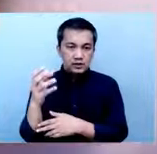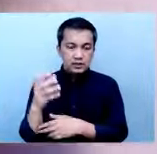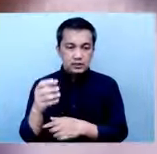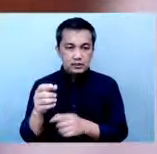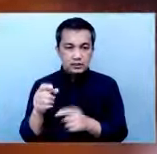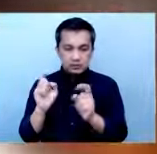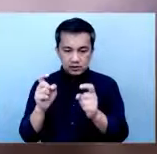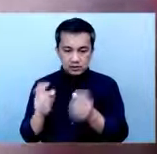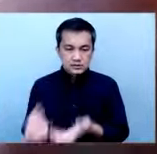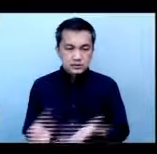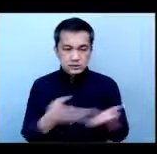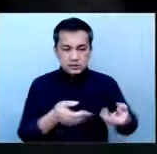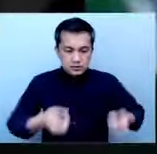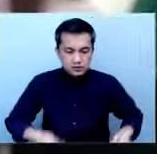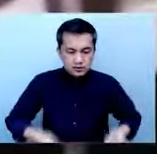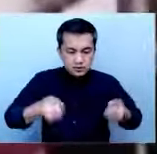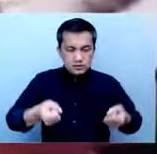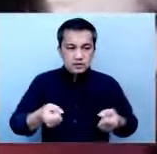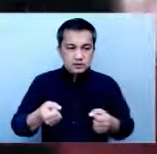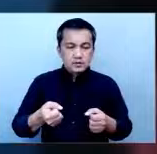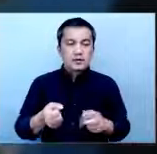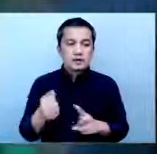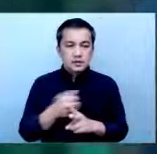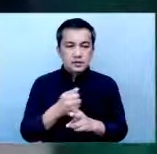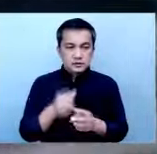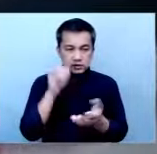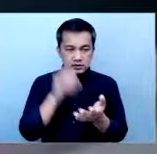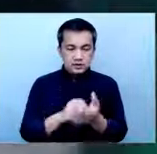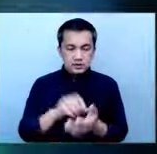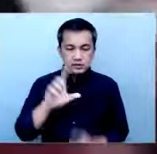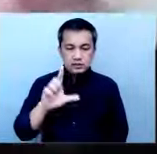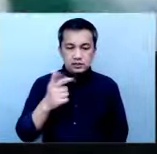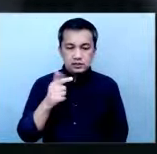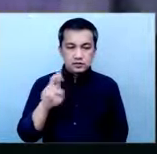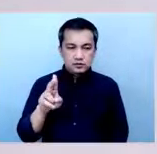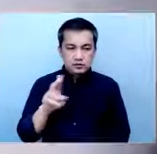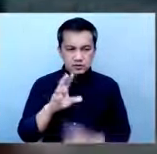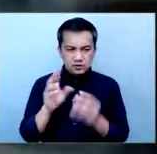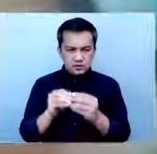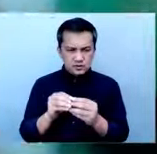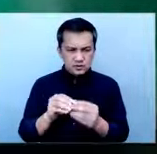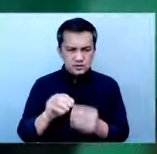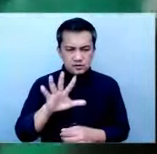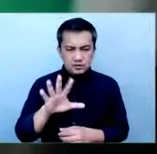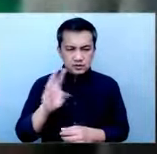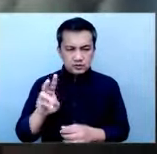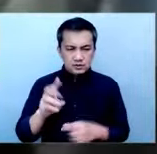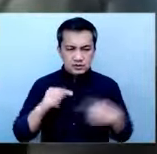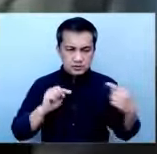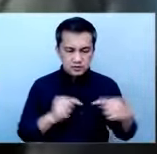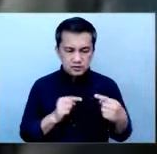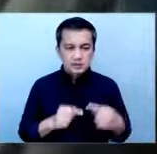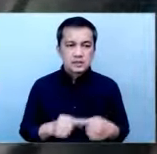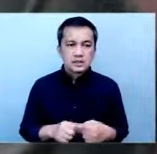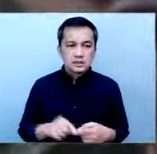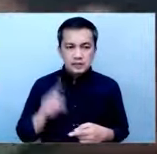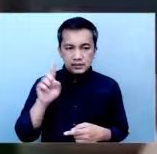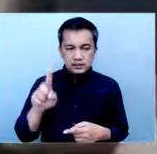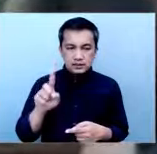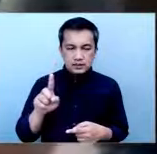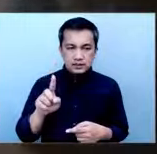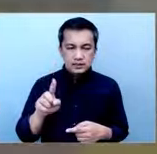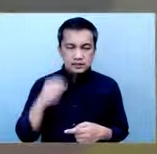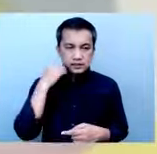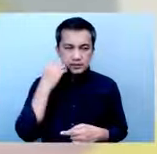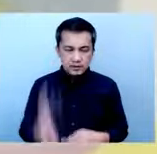isinakay sa stretcher ang mga biktima. Sa tala ng LGU, umabot sa 56 ang sugatan, habang isa ang